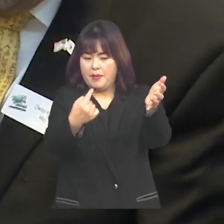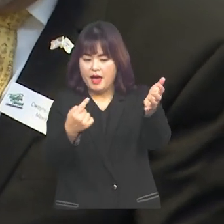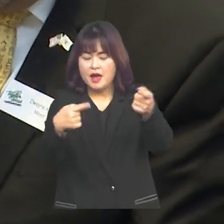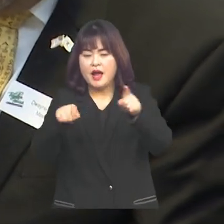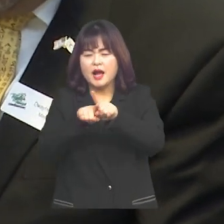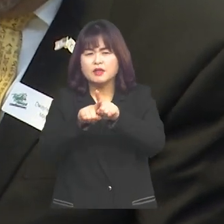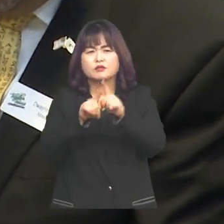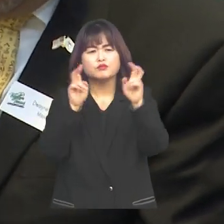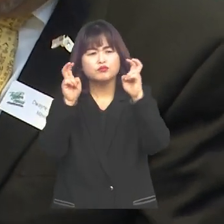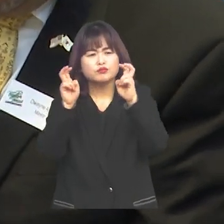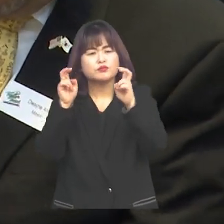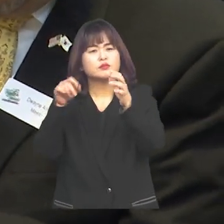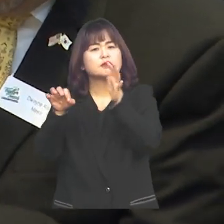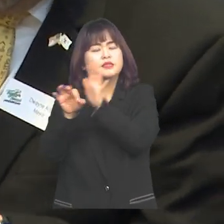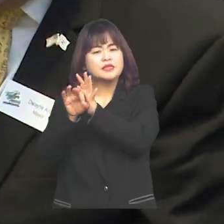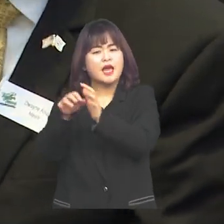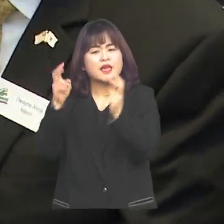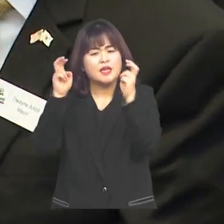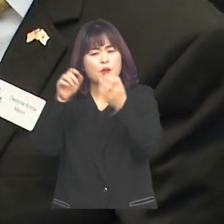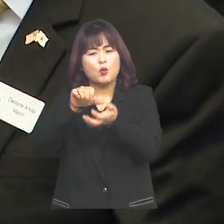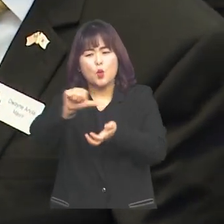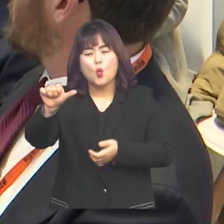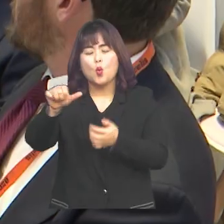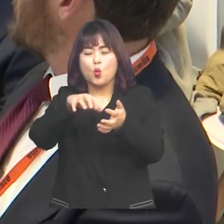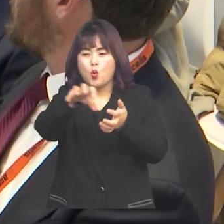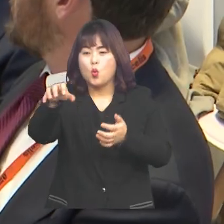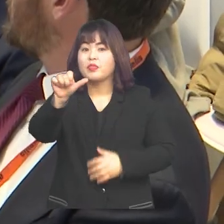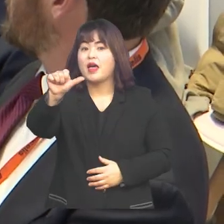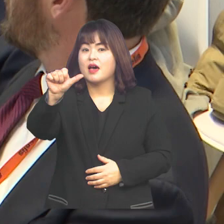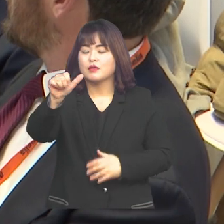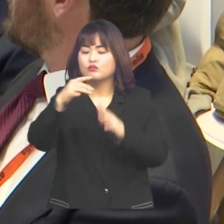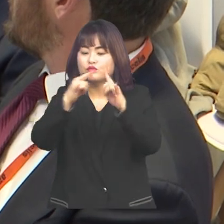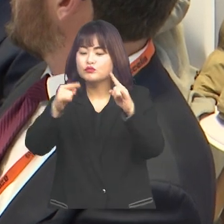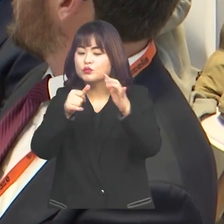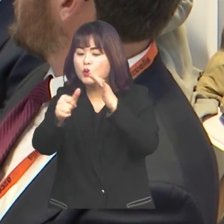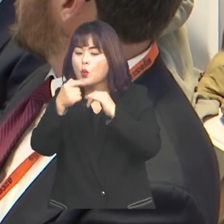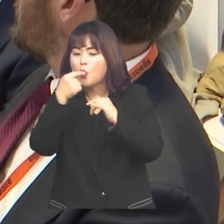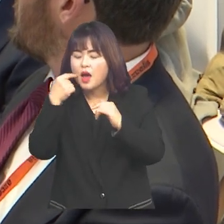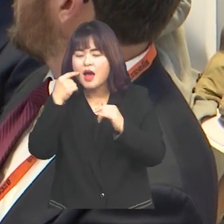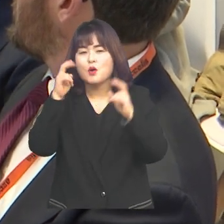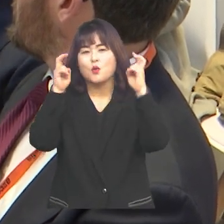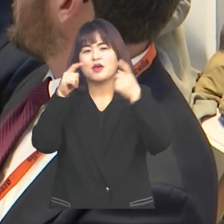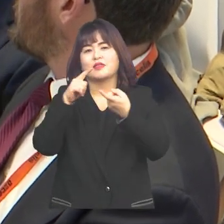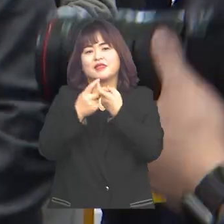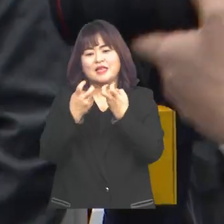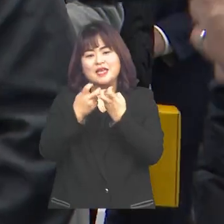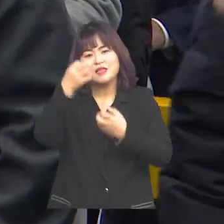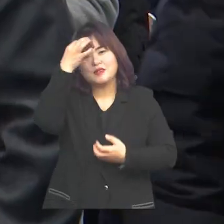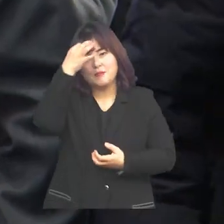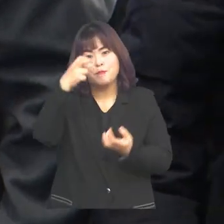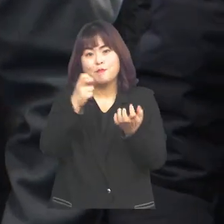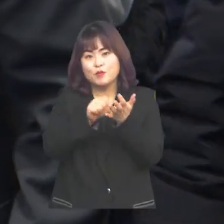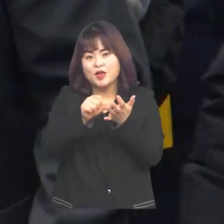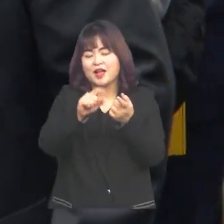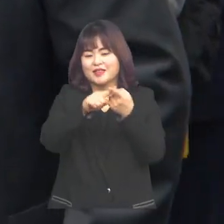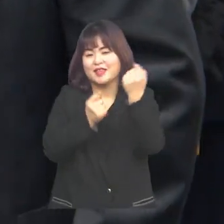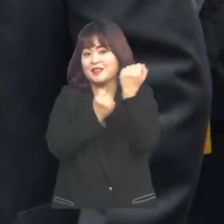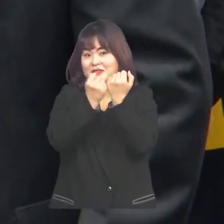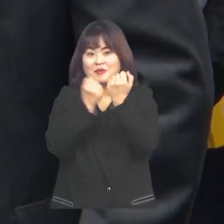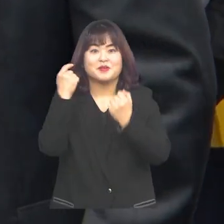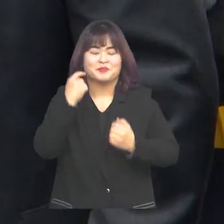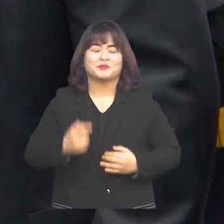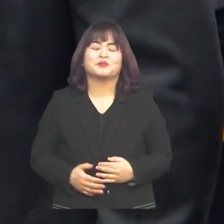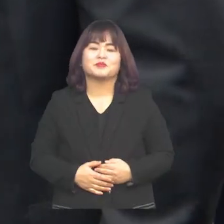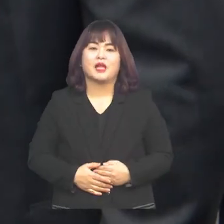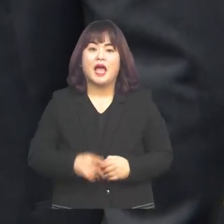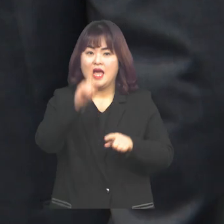본사와 사업장을 두고 있는 반도체 기업 5곳의 부스를 방문해 해당 기업의 반도체 관련 기술과 제품에 대해 설명을